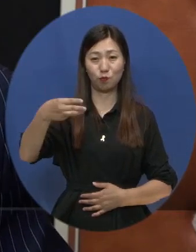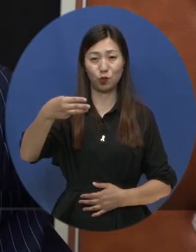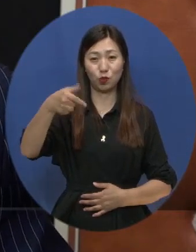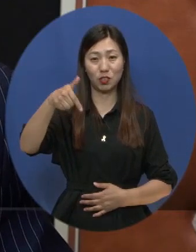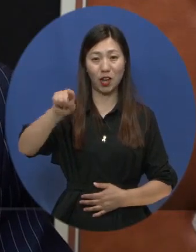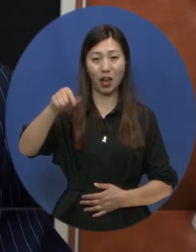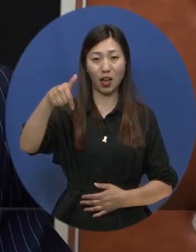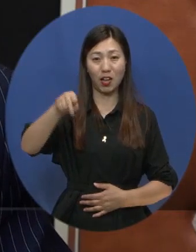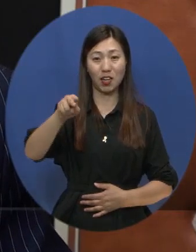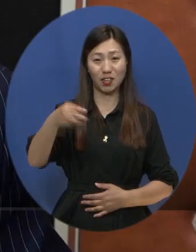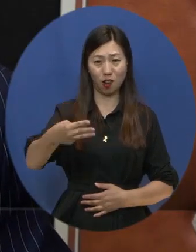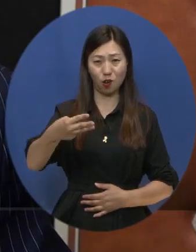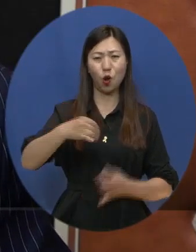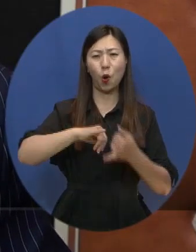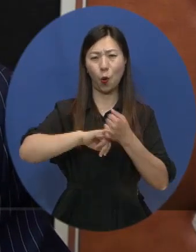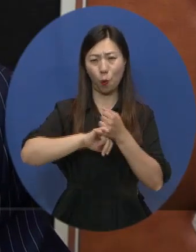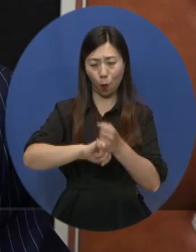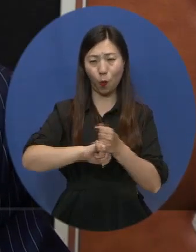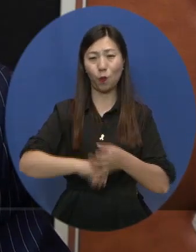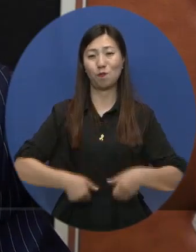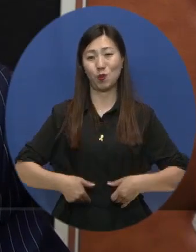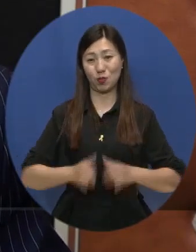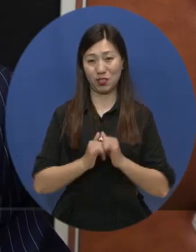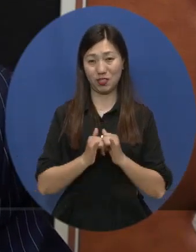제가 이렇게 활동할 수 있는